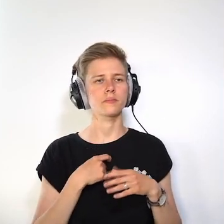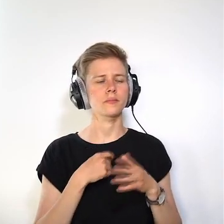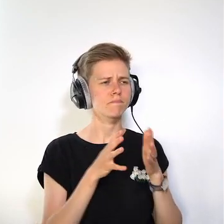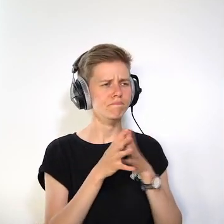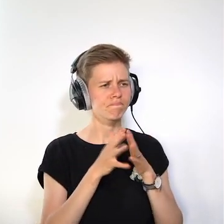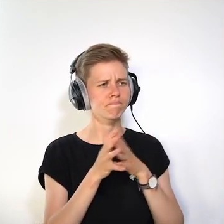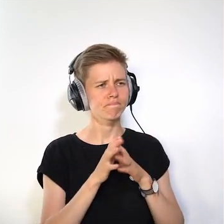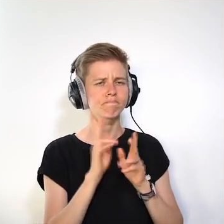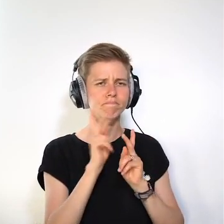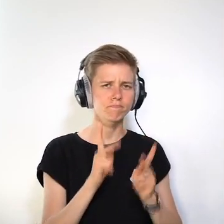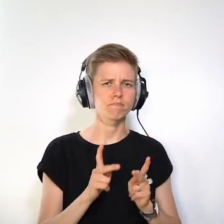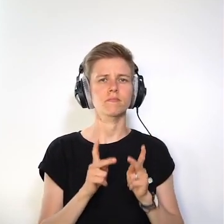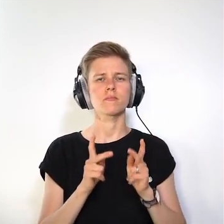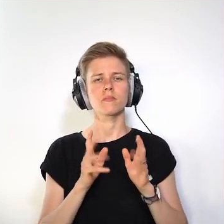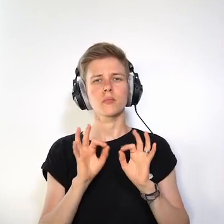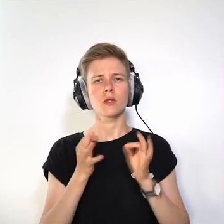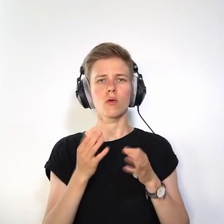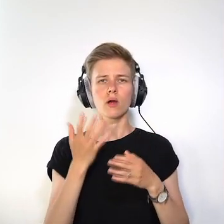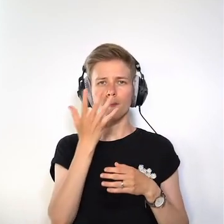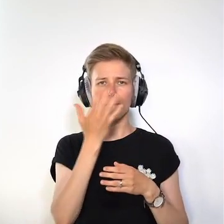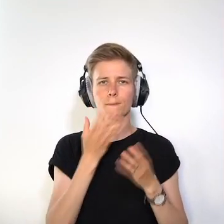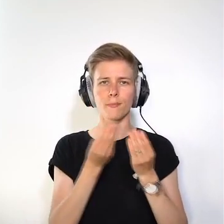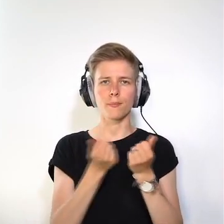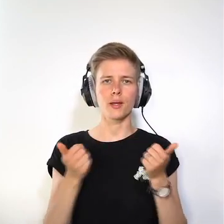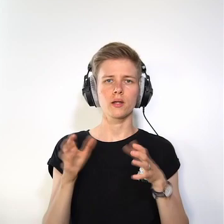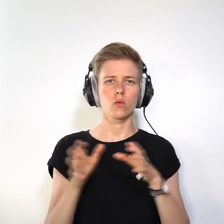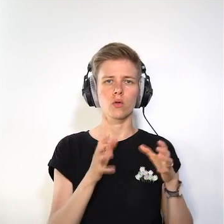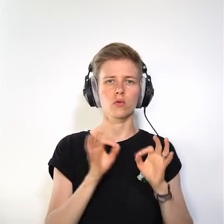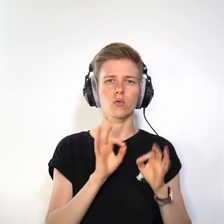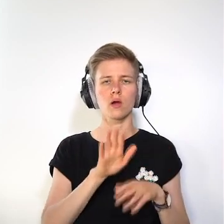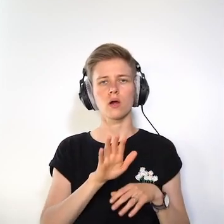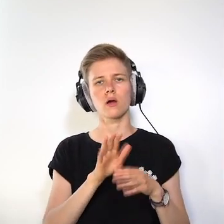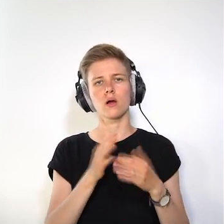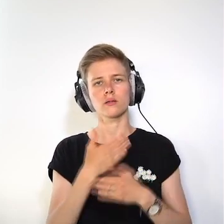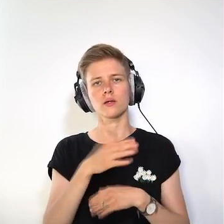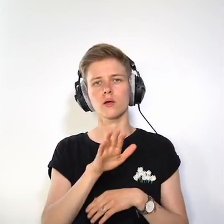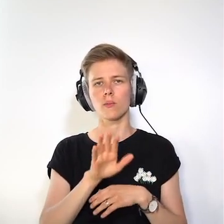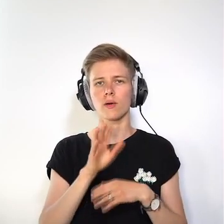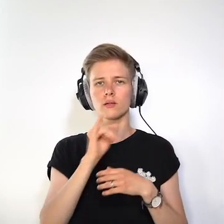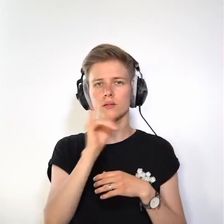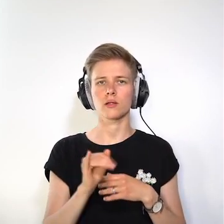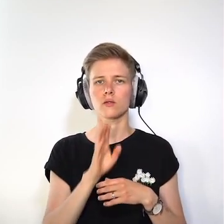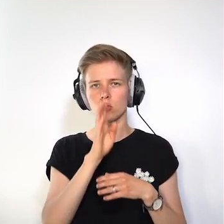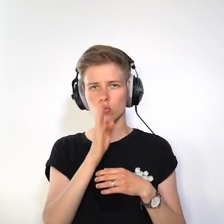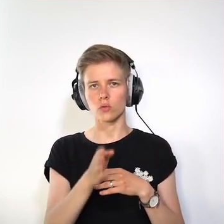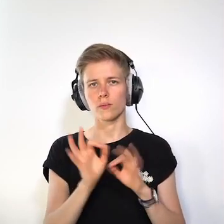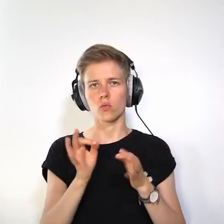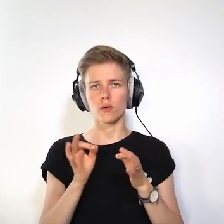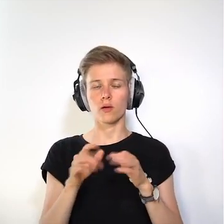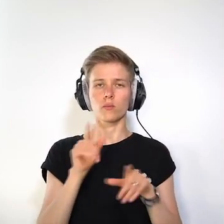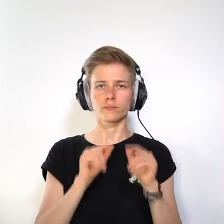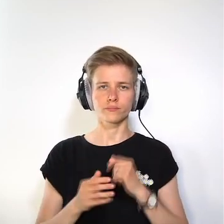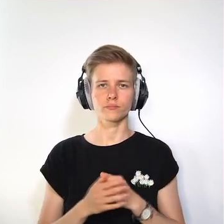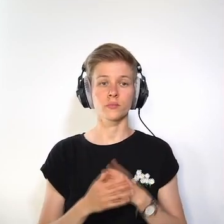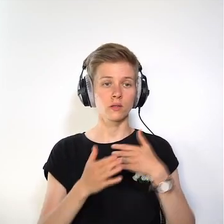kun päihdehuollossa asiakkaiden seksuaalinen suuntautuminen otetaan huomioon ja otettu huomioon. Niin se, mikä mä